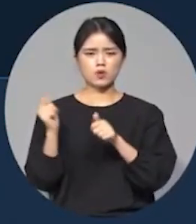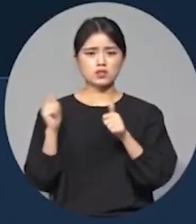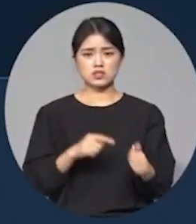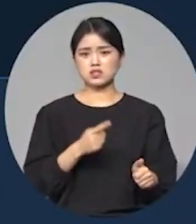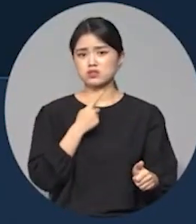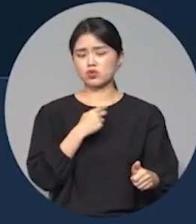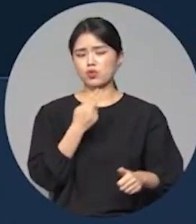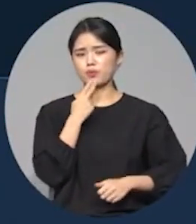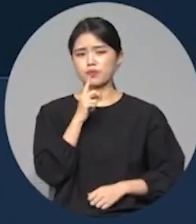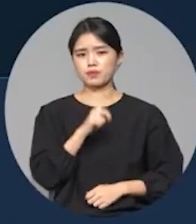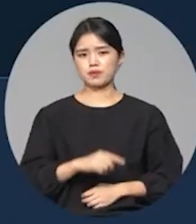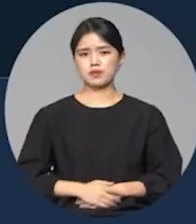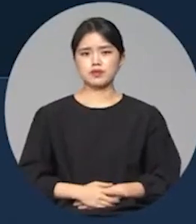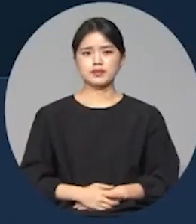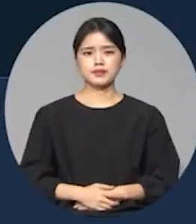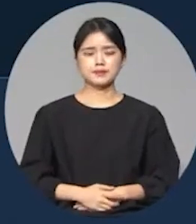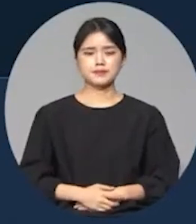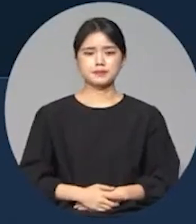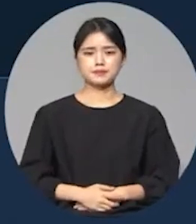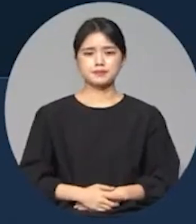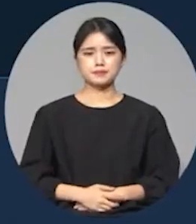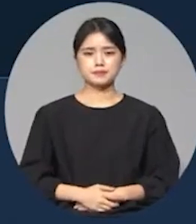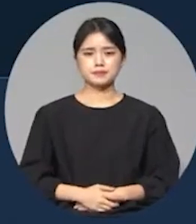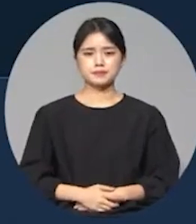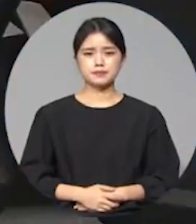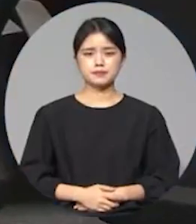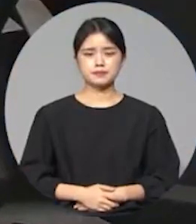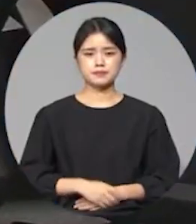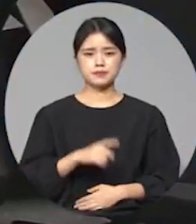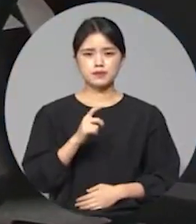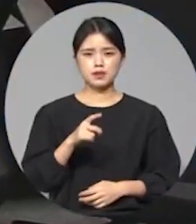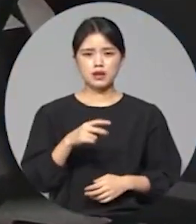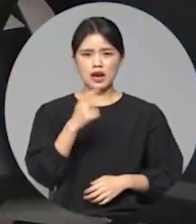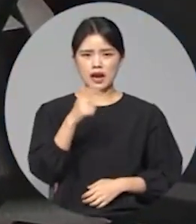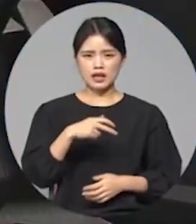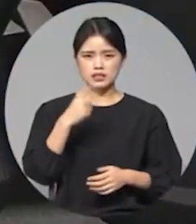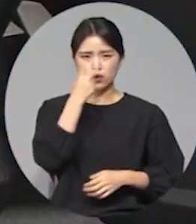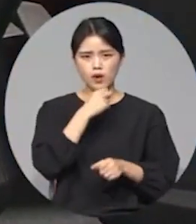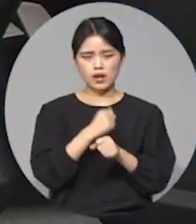적도 없다는 겁니다. 사실상 업추비 카드를